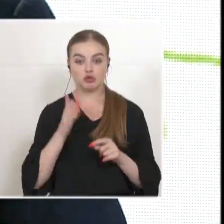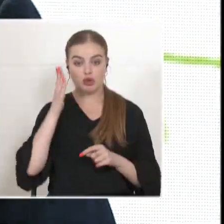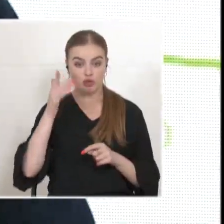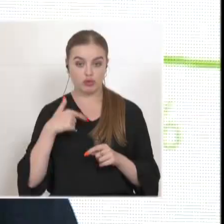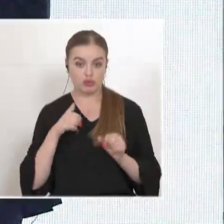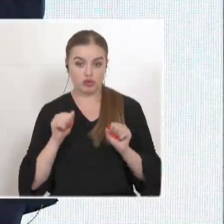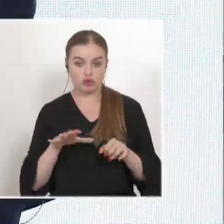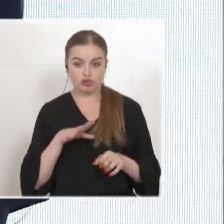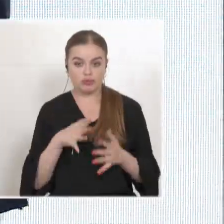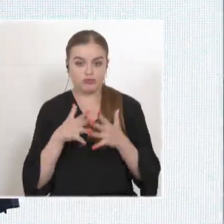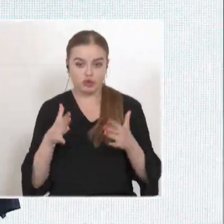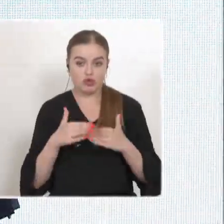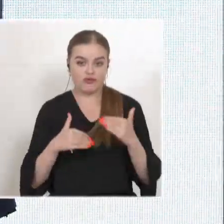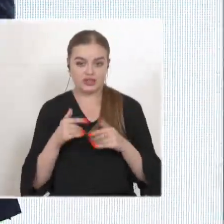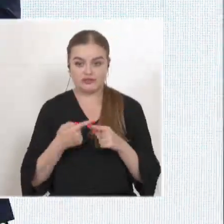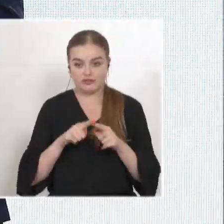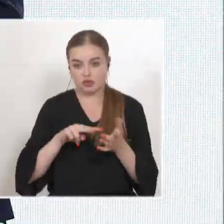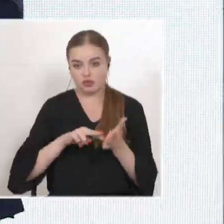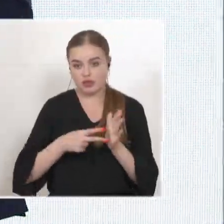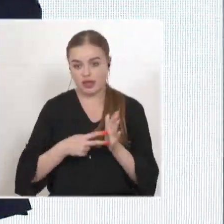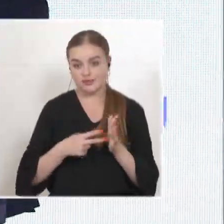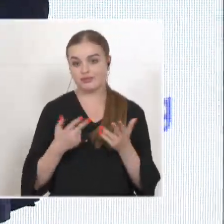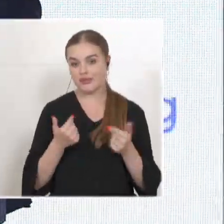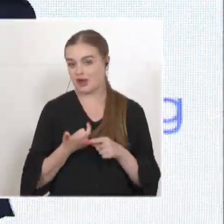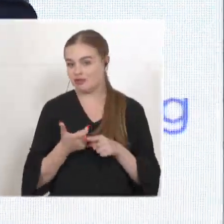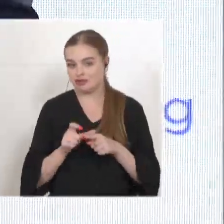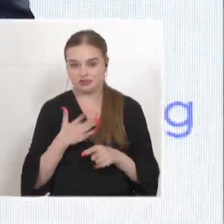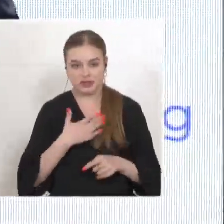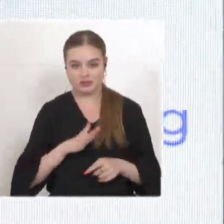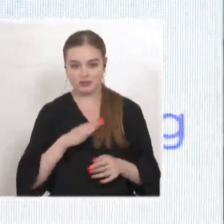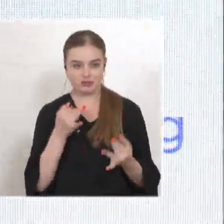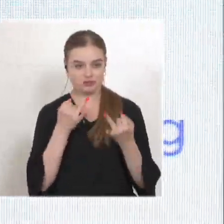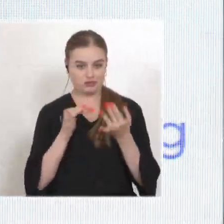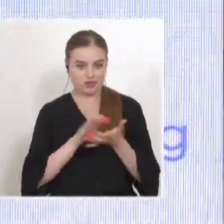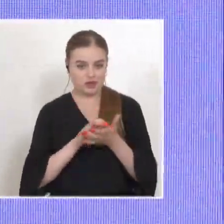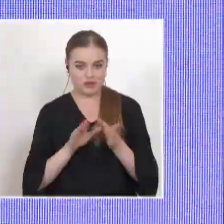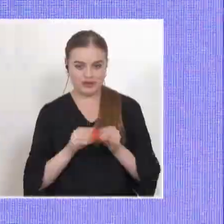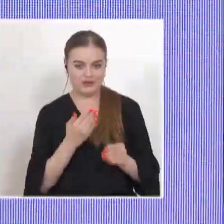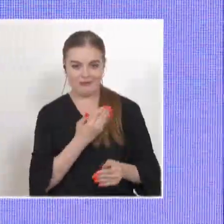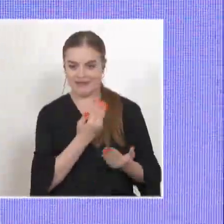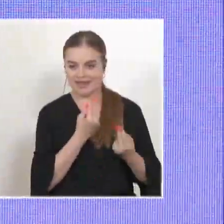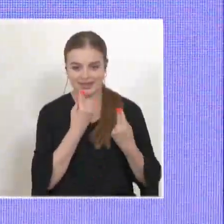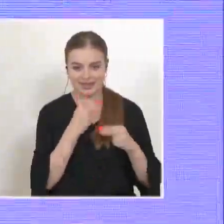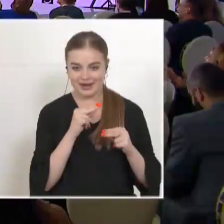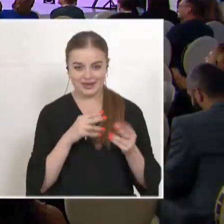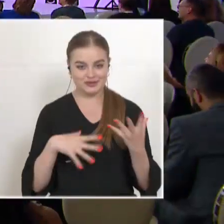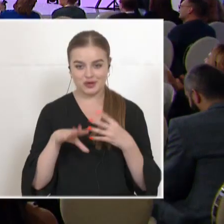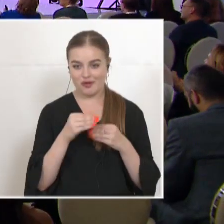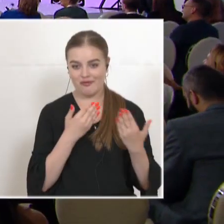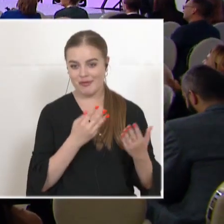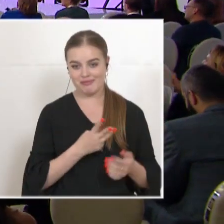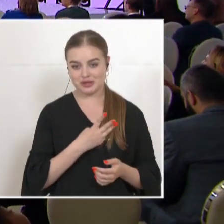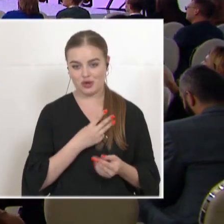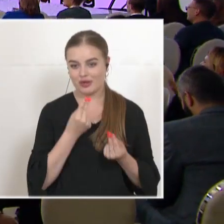більш професійними в цьому плані. Надзвичайно приємно було з вами познайомитись. Ви найкращі. Всього вам, бажаю вам